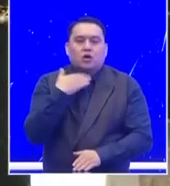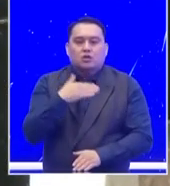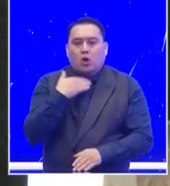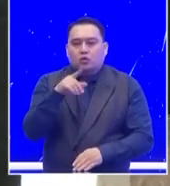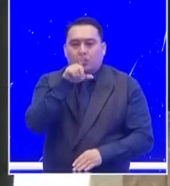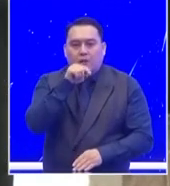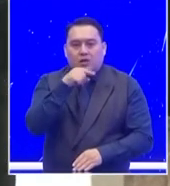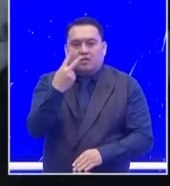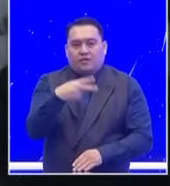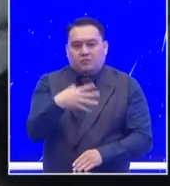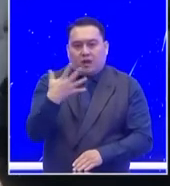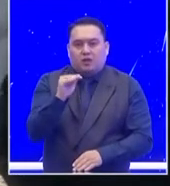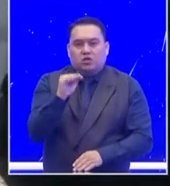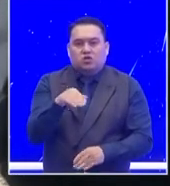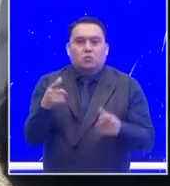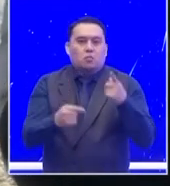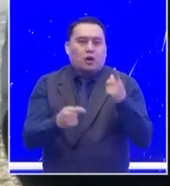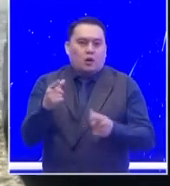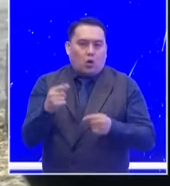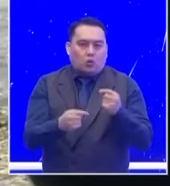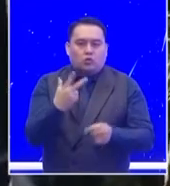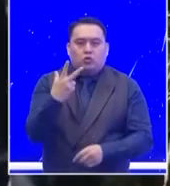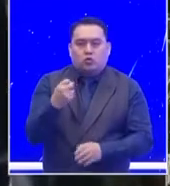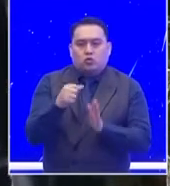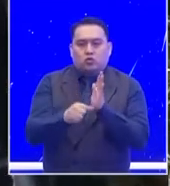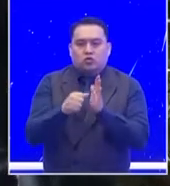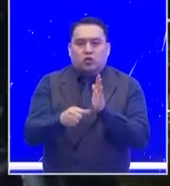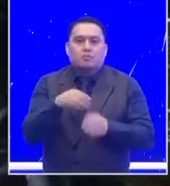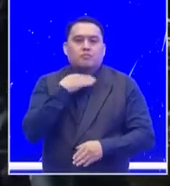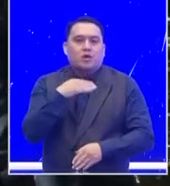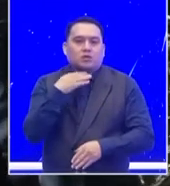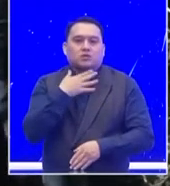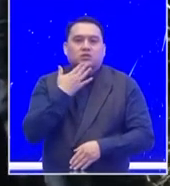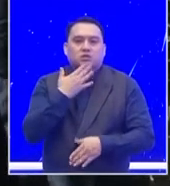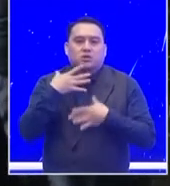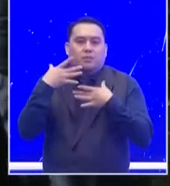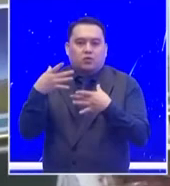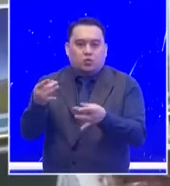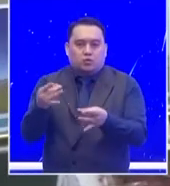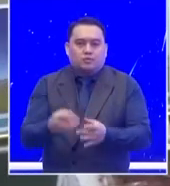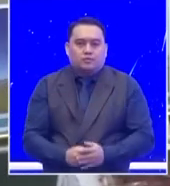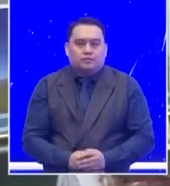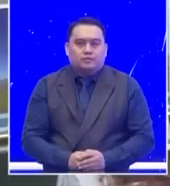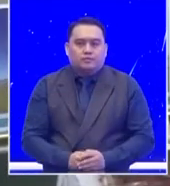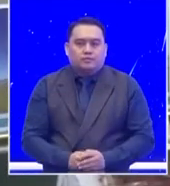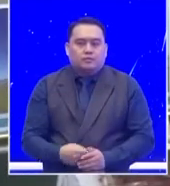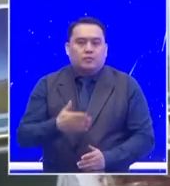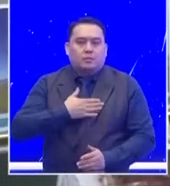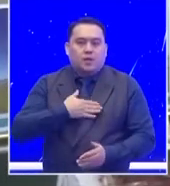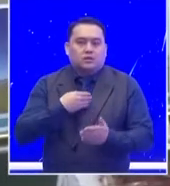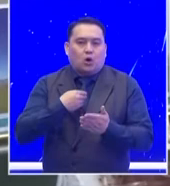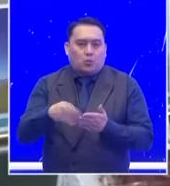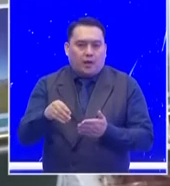птицы, 25 тысяч тонн молока. Порядка 360 тонн мяса – экспортный продукт. Мы